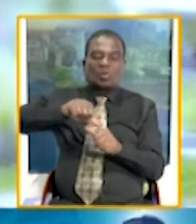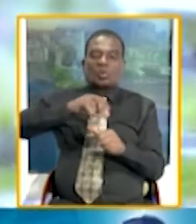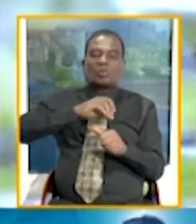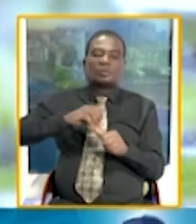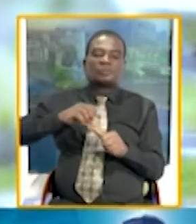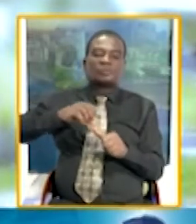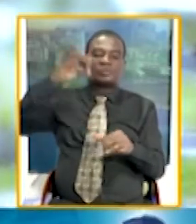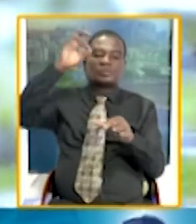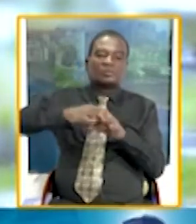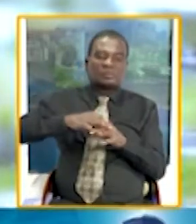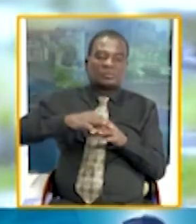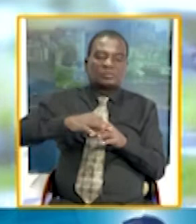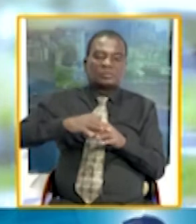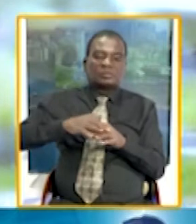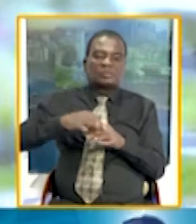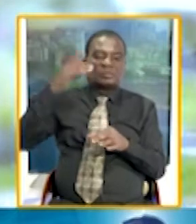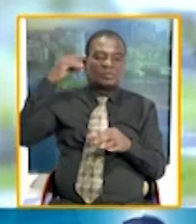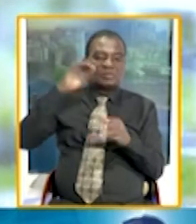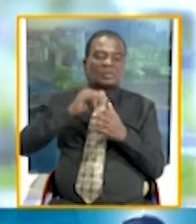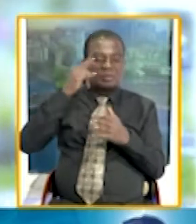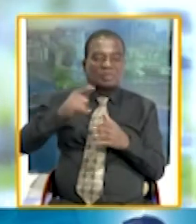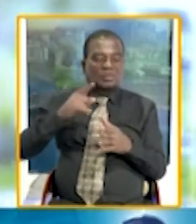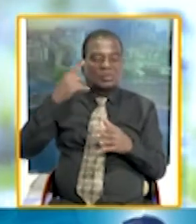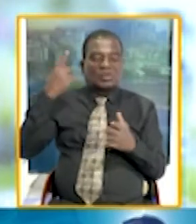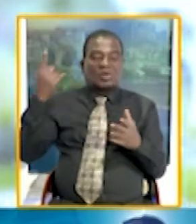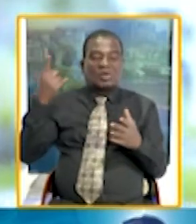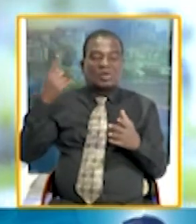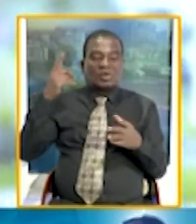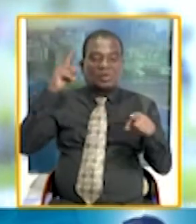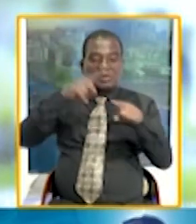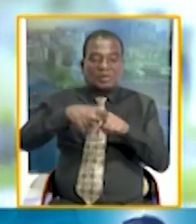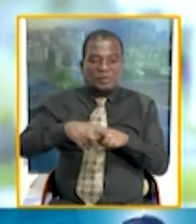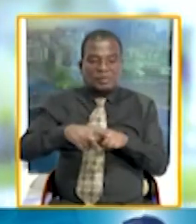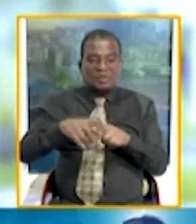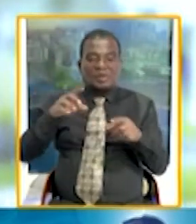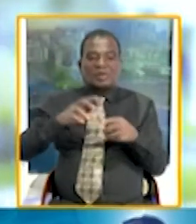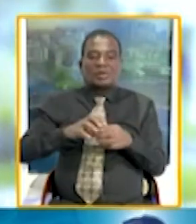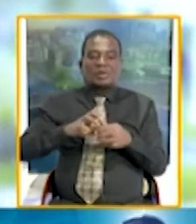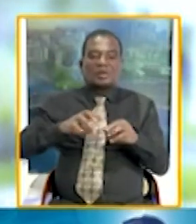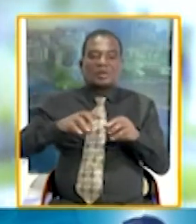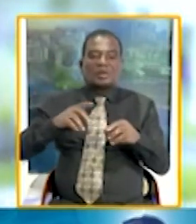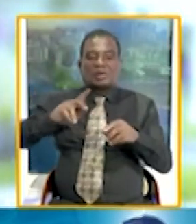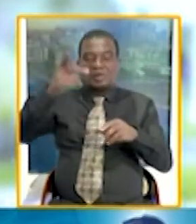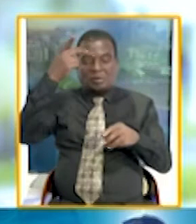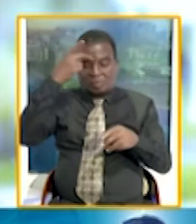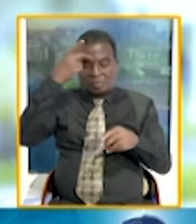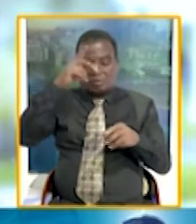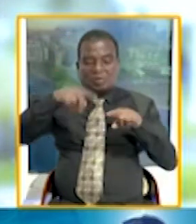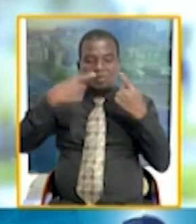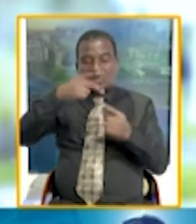samedi? C'est le défi majeur de l'opposition ivoirienne et du parti au pouvoir. À moins de 24 heures de l'échéance, chaque